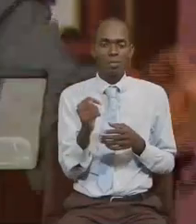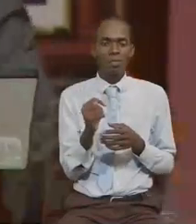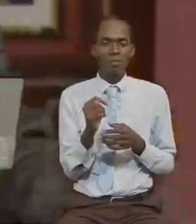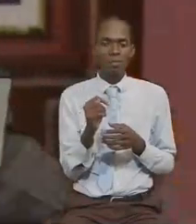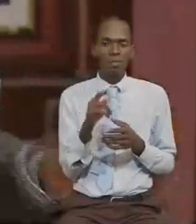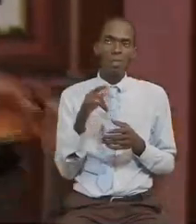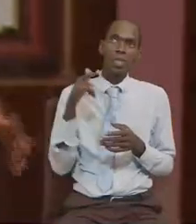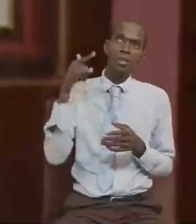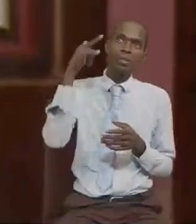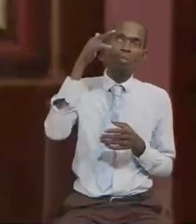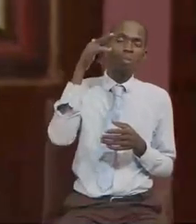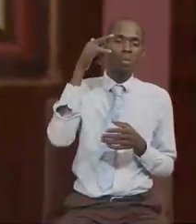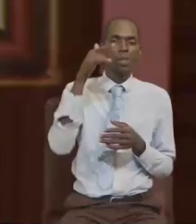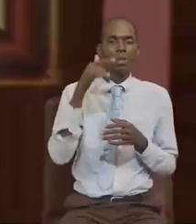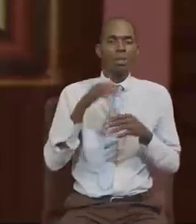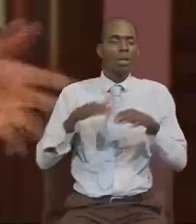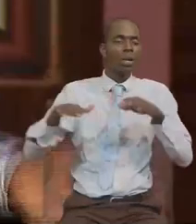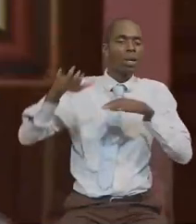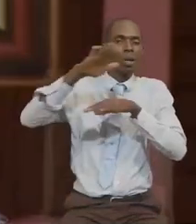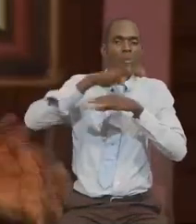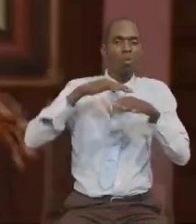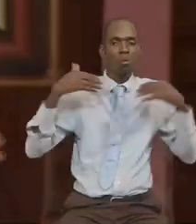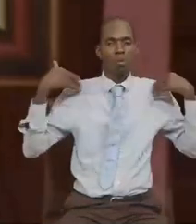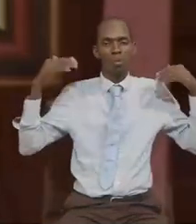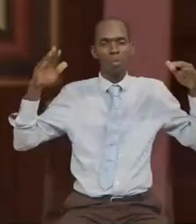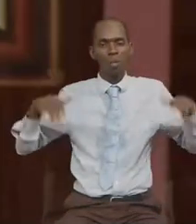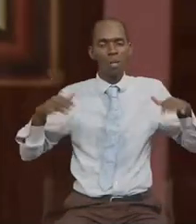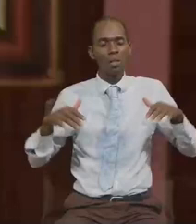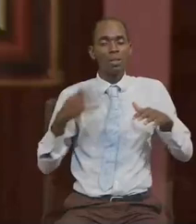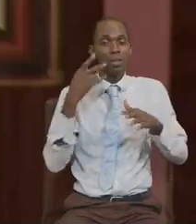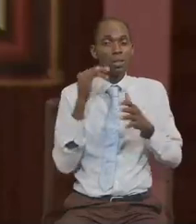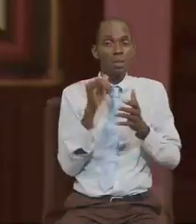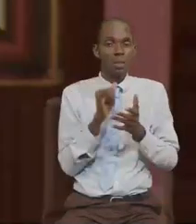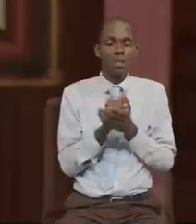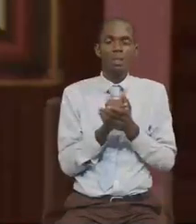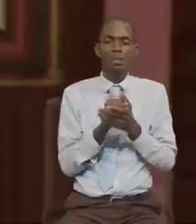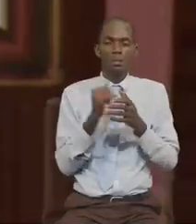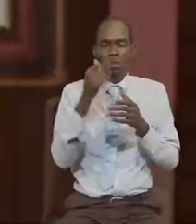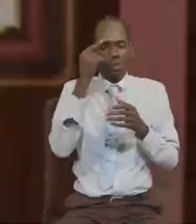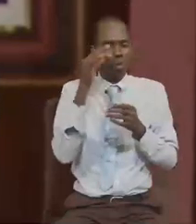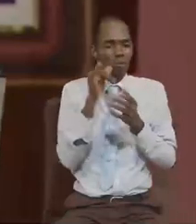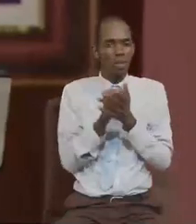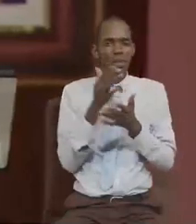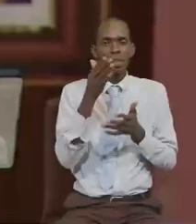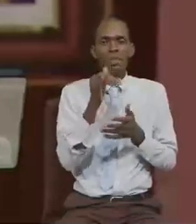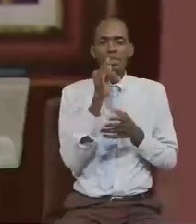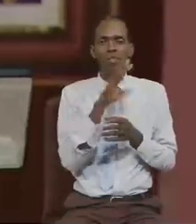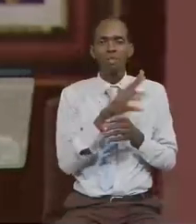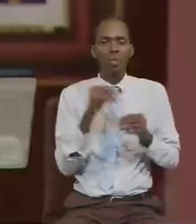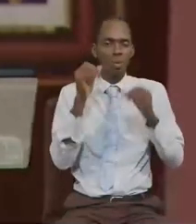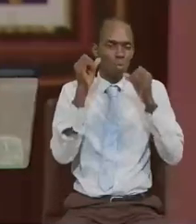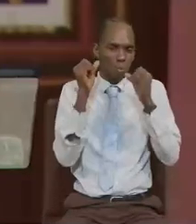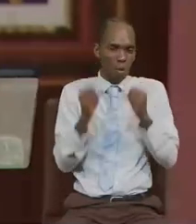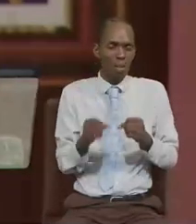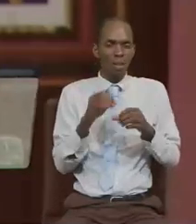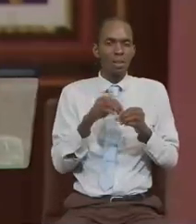La force de la gravité n'a aucune force sur l'avion. Il y a un moteur dans